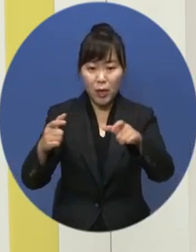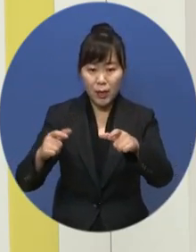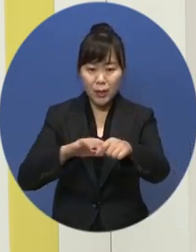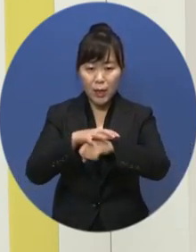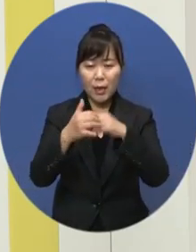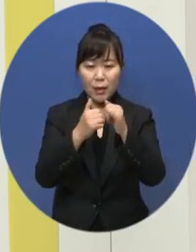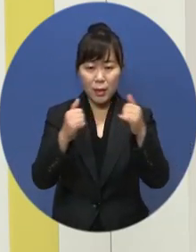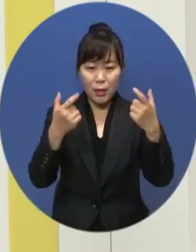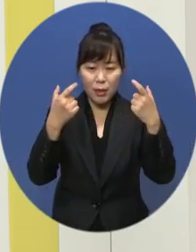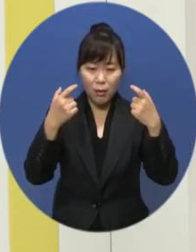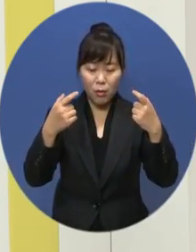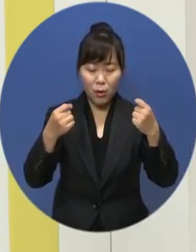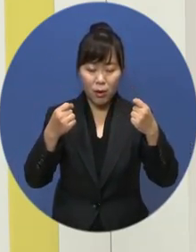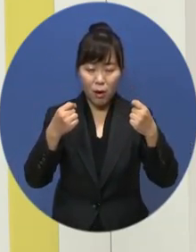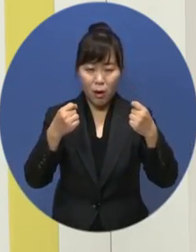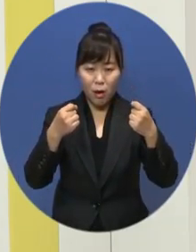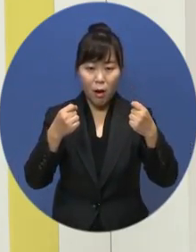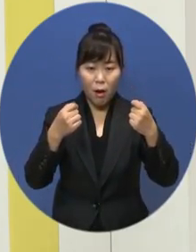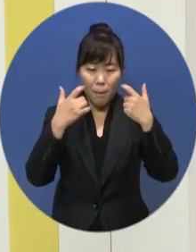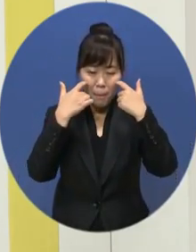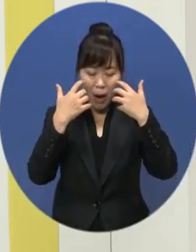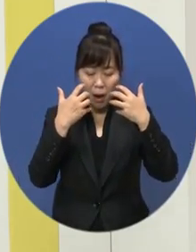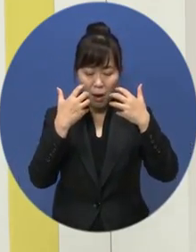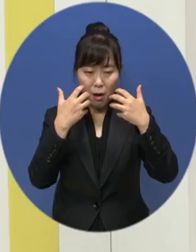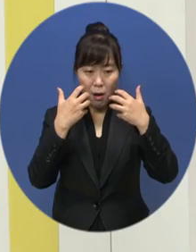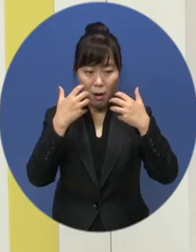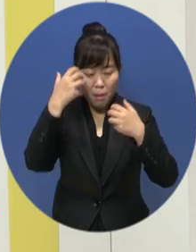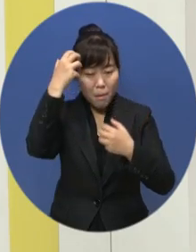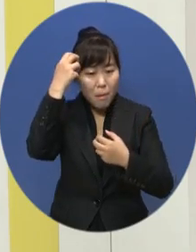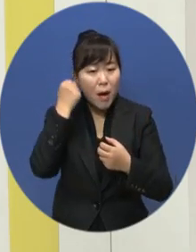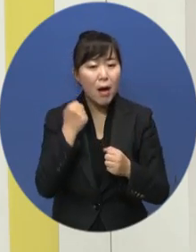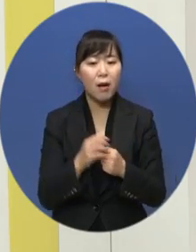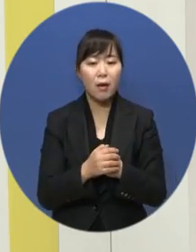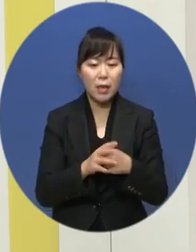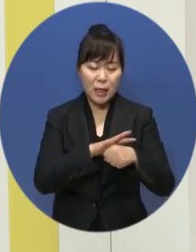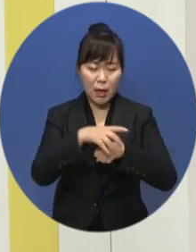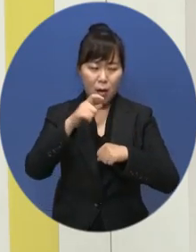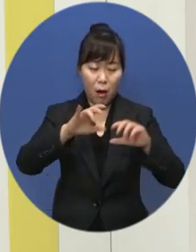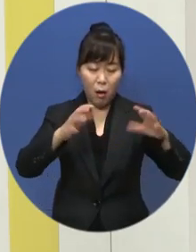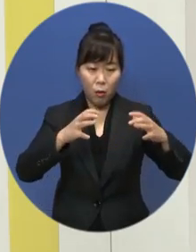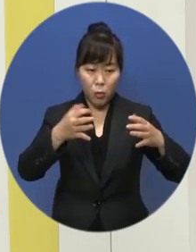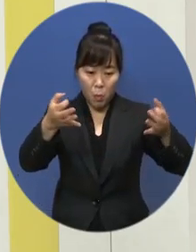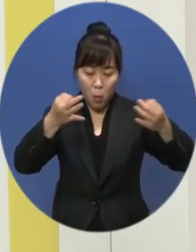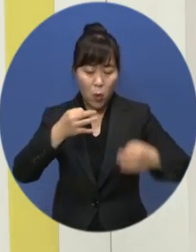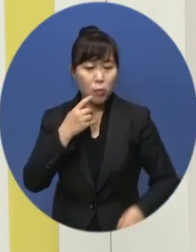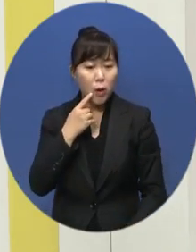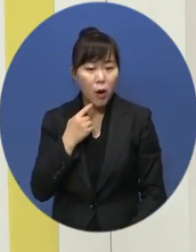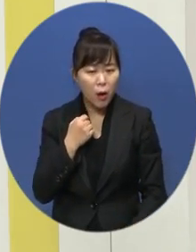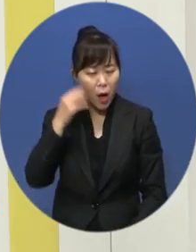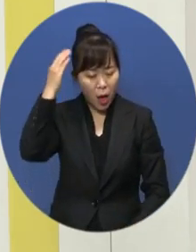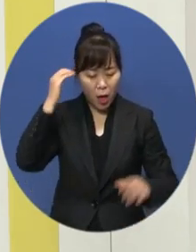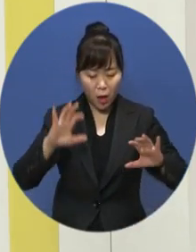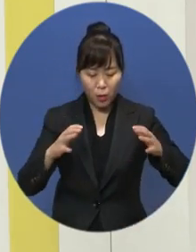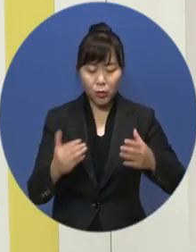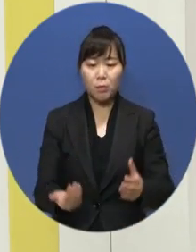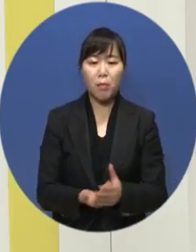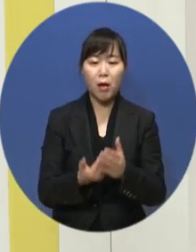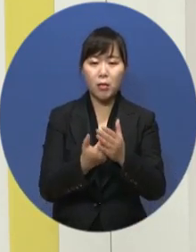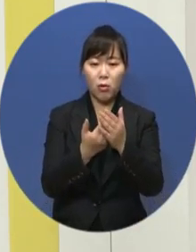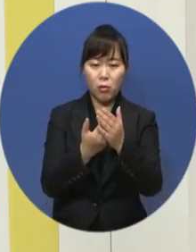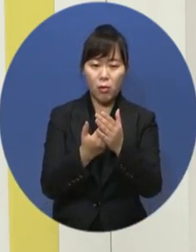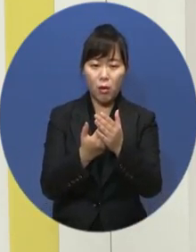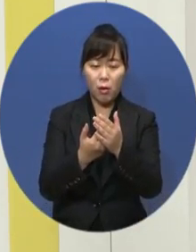세계인들에게 이렇게 각인이 되고 있는 거죠. 세계 강국들도 부러워하면서 한국 발전의